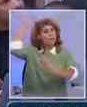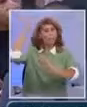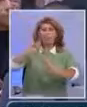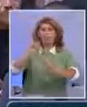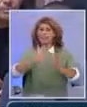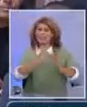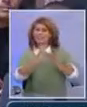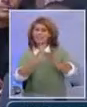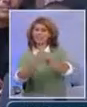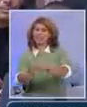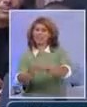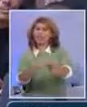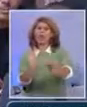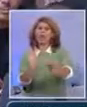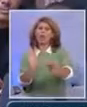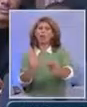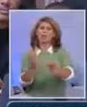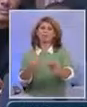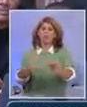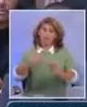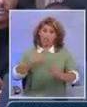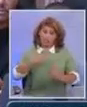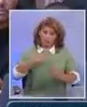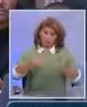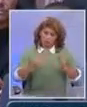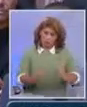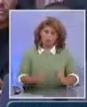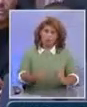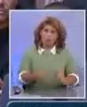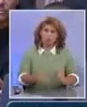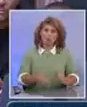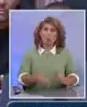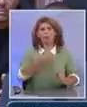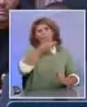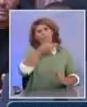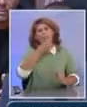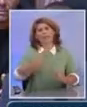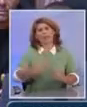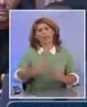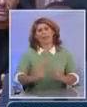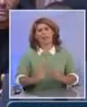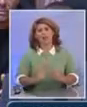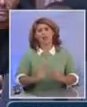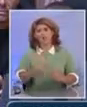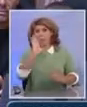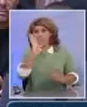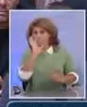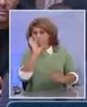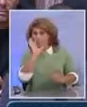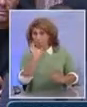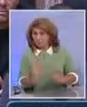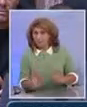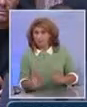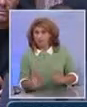Ελλήνων, αλλά ότι απλά οι κάτοικοι αυτού εδώ του τόπου είναι ελληνόγλωσσοι. Γνήσιοι επίγονοι